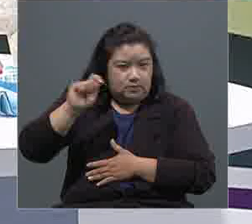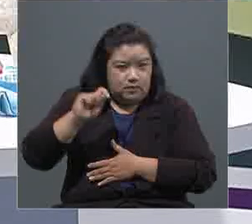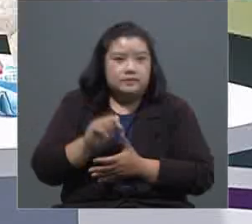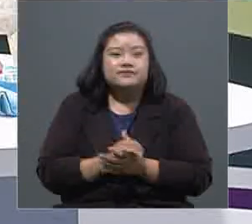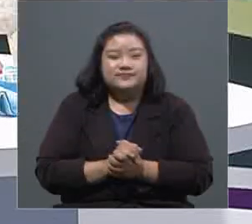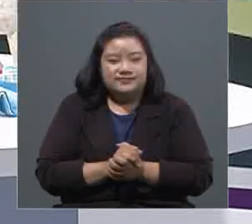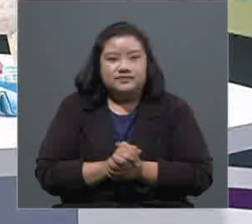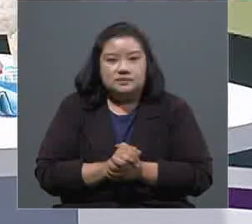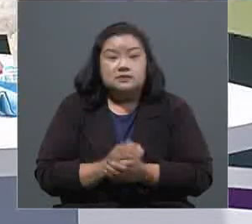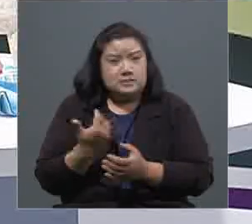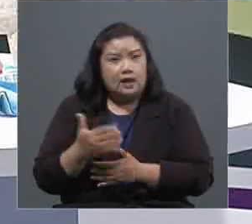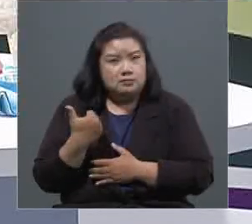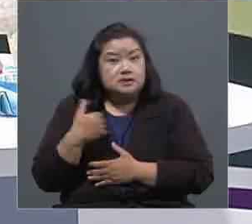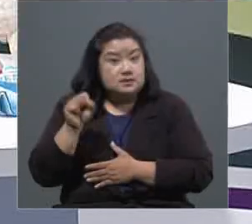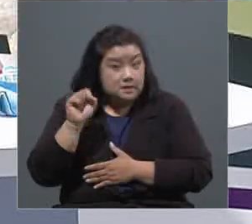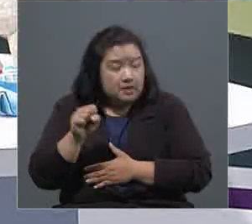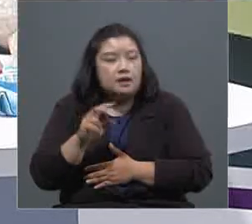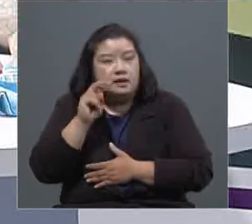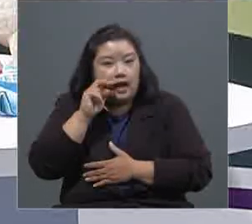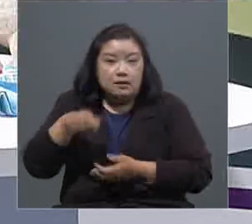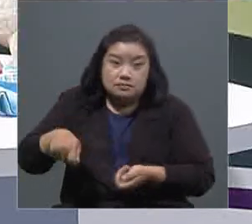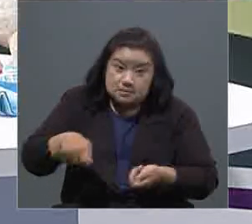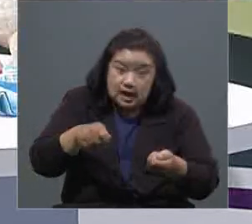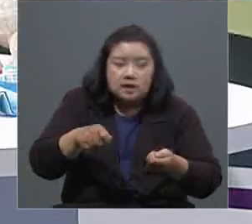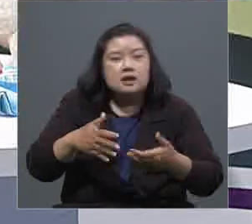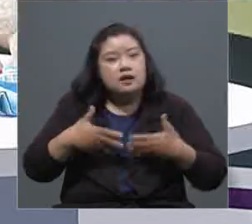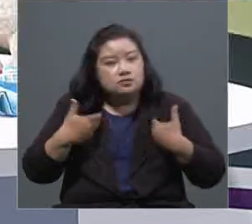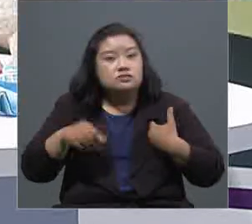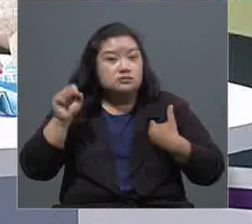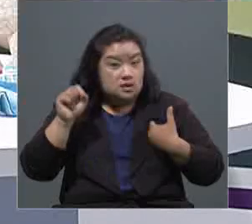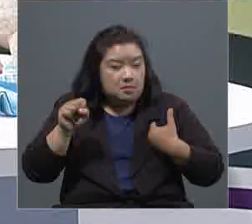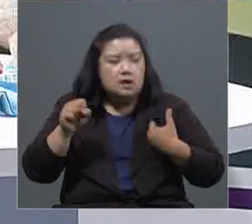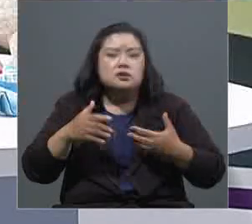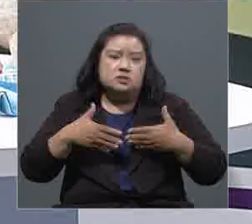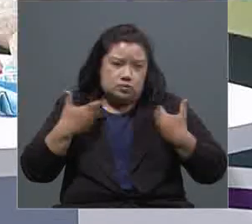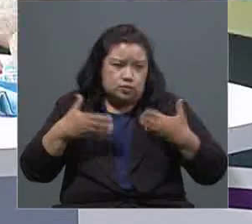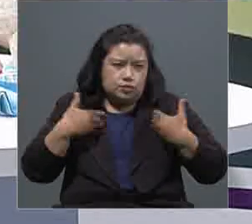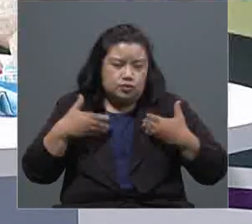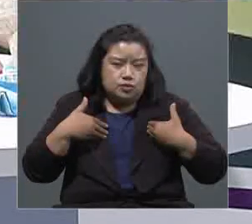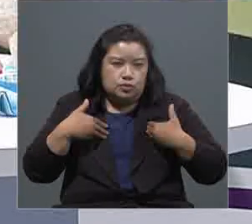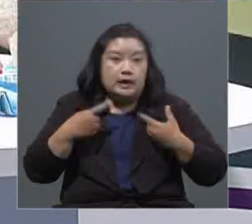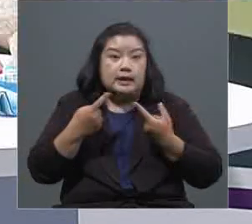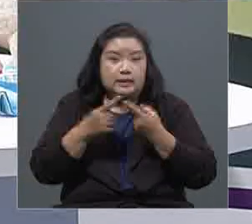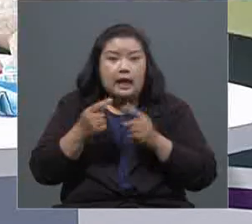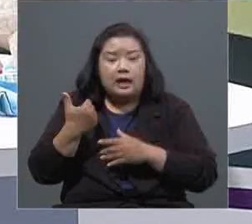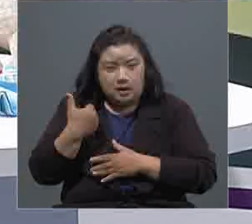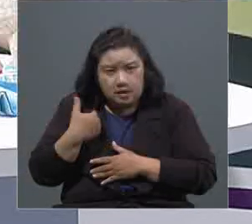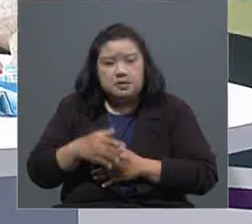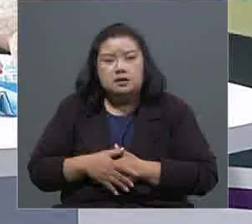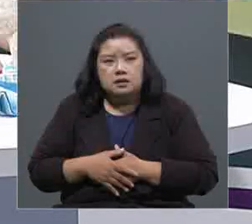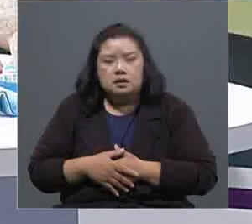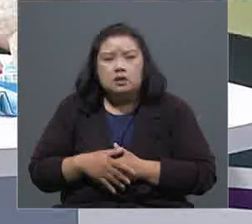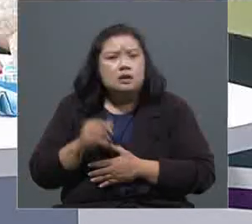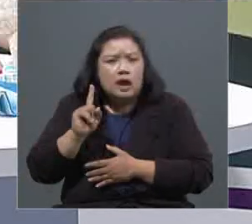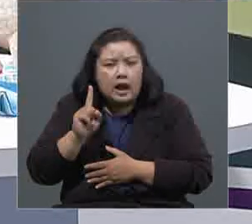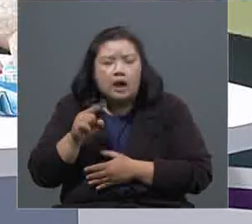ค่ะคือตอนนี้เนี่ยหลายๆคนนะคะไปเล่นน้ำสงกรานต์กันเรียบร้อยแล้วนะคะสนุกสนานกันเต็มที่แต่ว่าอีกหลายๆคนก็ยังอยู่ใน